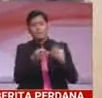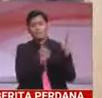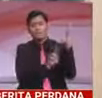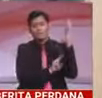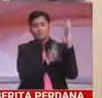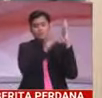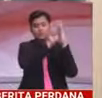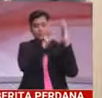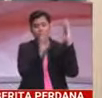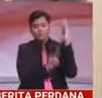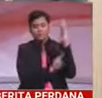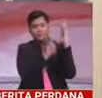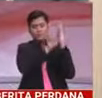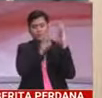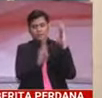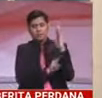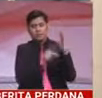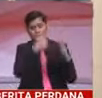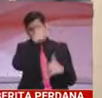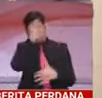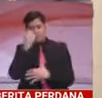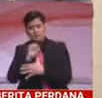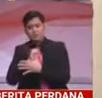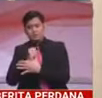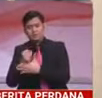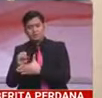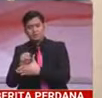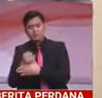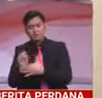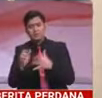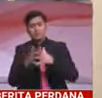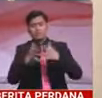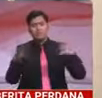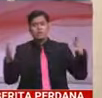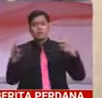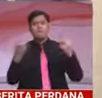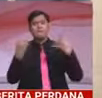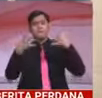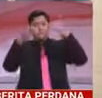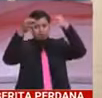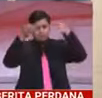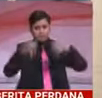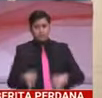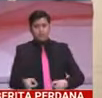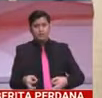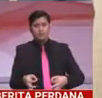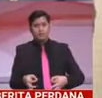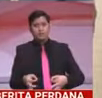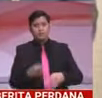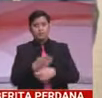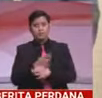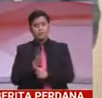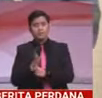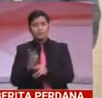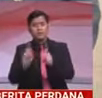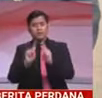karena pemilikan saham dia besar dan banyak keputusan-keputusan tentang pembentukan pasukan